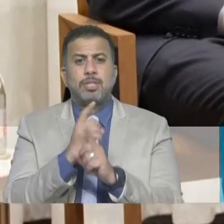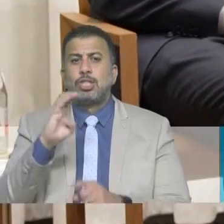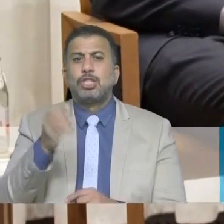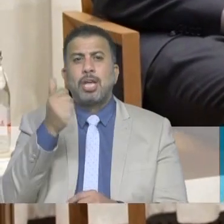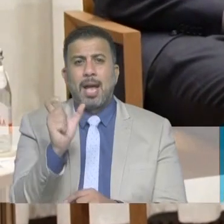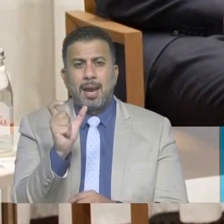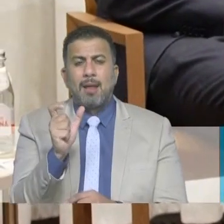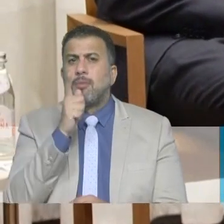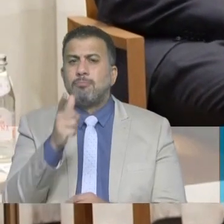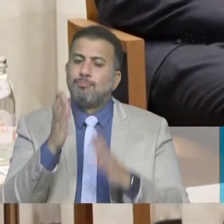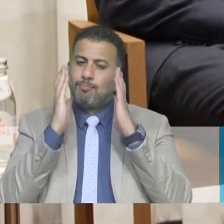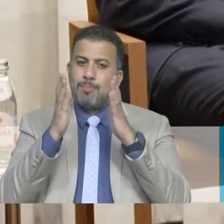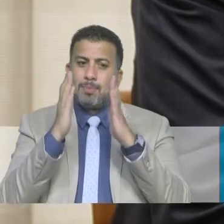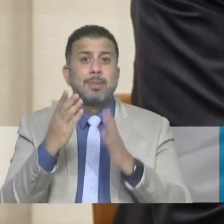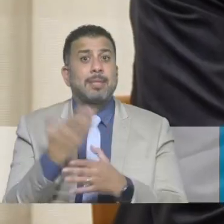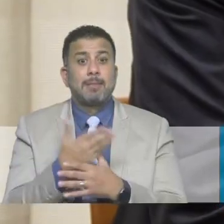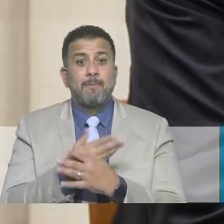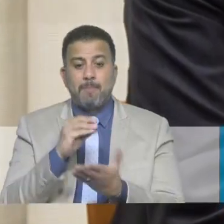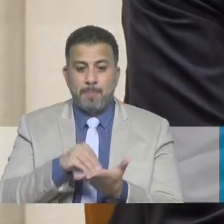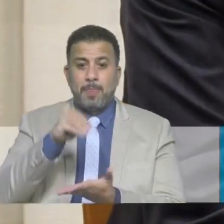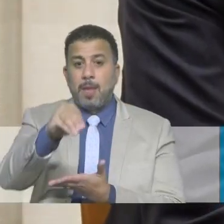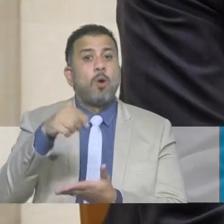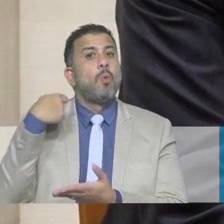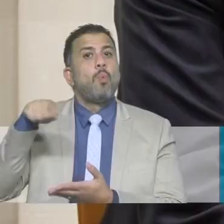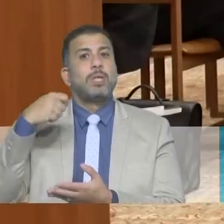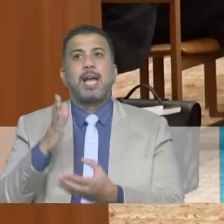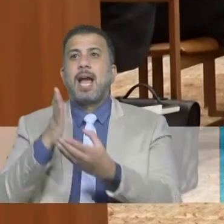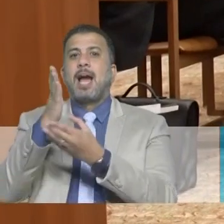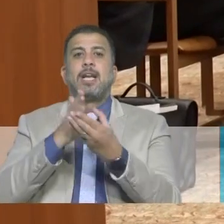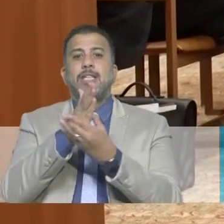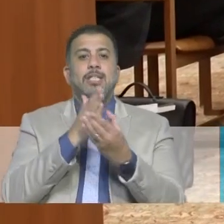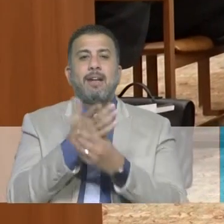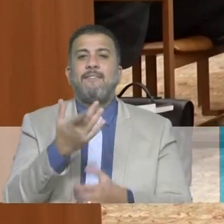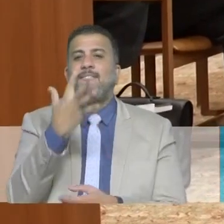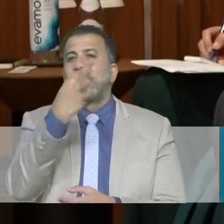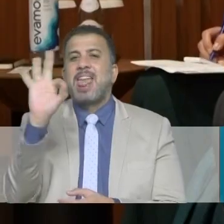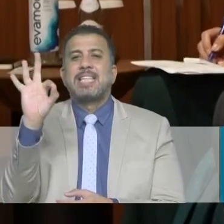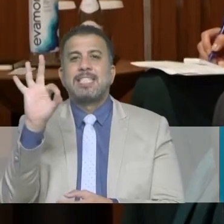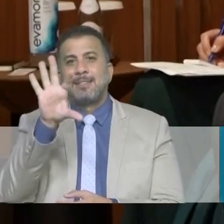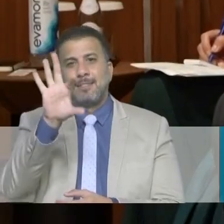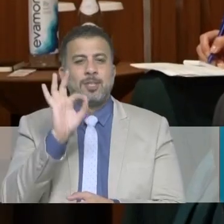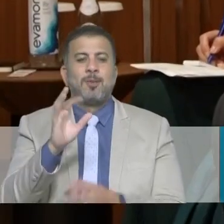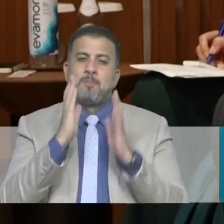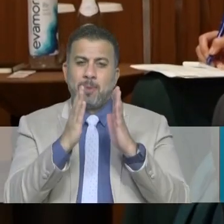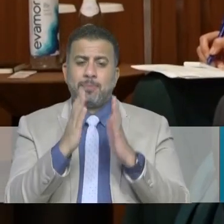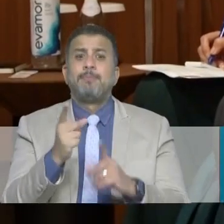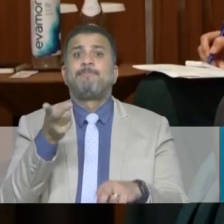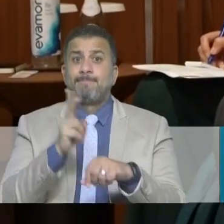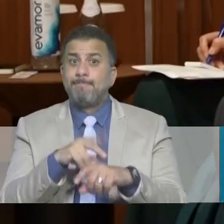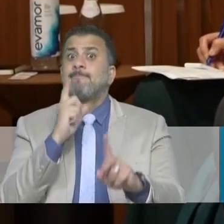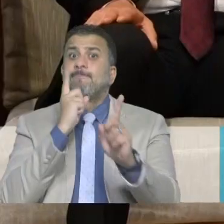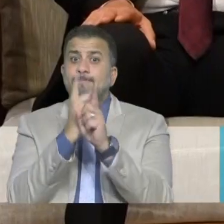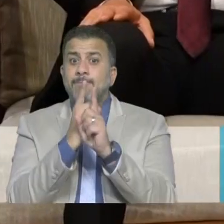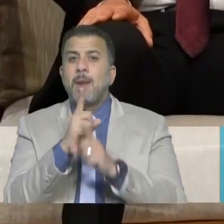نويل باروت وهناه بمناسبه تعيينه وزيرا للخارجيه في الجمهوريه الفرنسيه ايضا التقى سموه